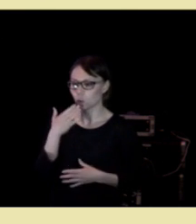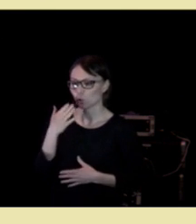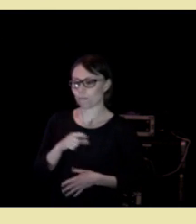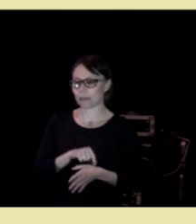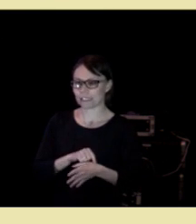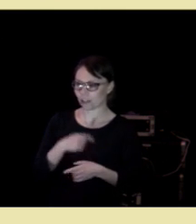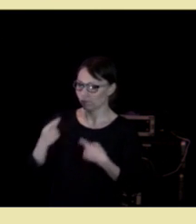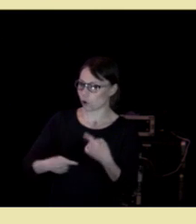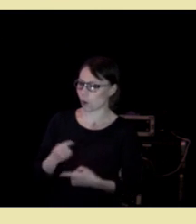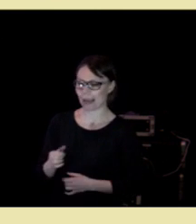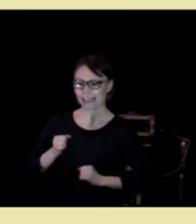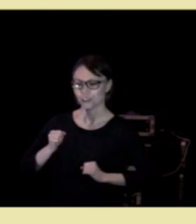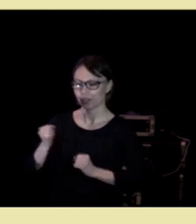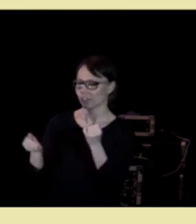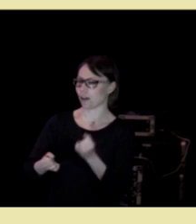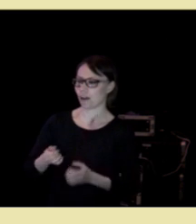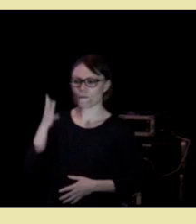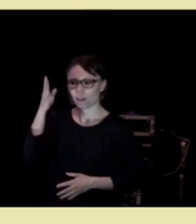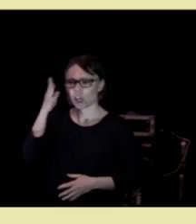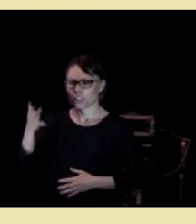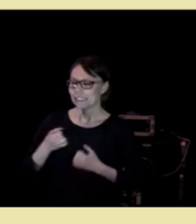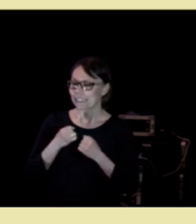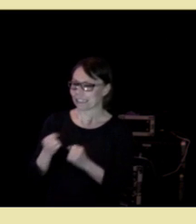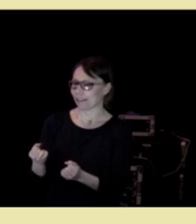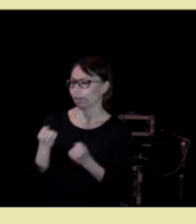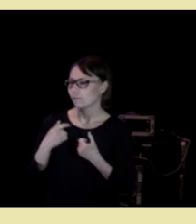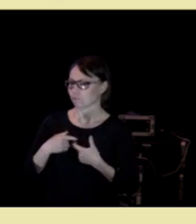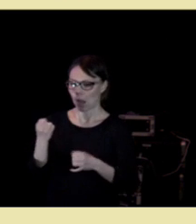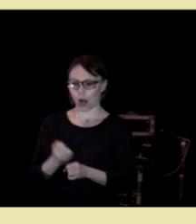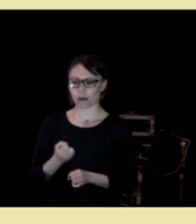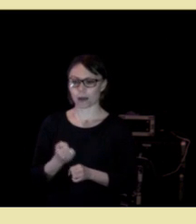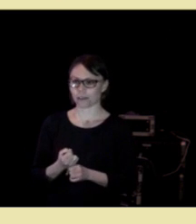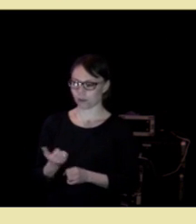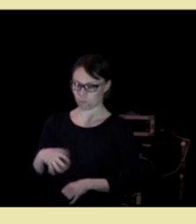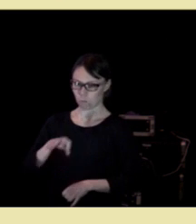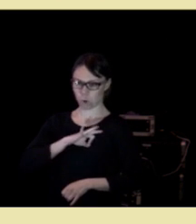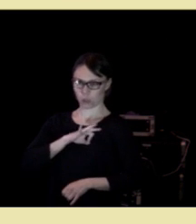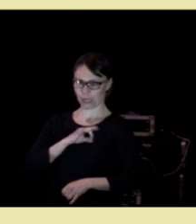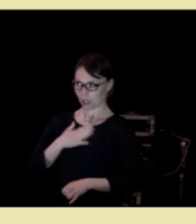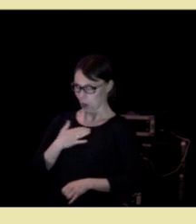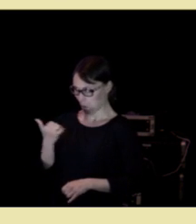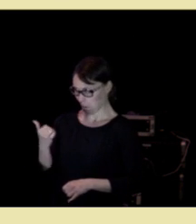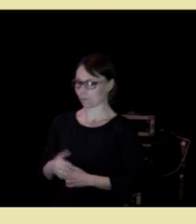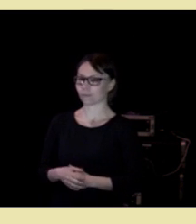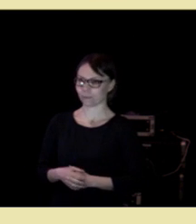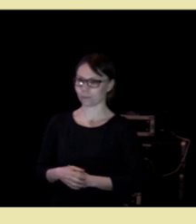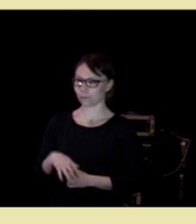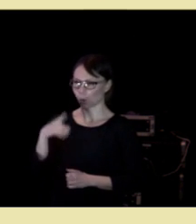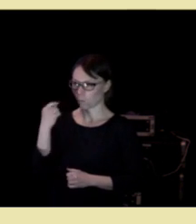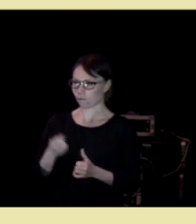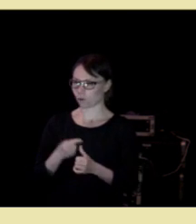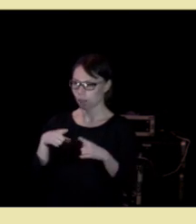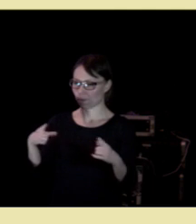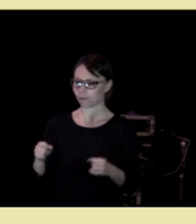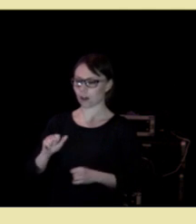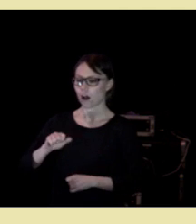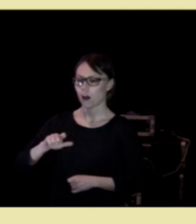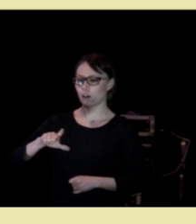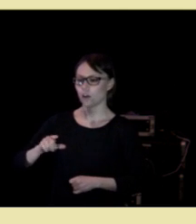entusiast og en fantastisk drivkraft for dette arbeidet. Hun har på seg buttons. Husk det første brevet til ALU-leder.